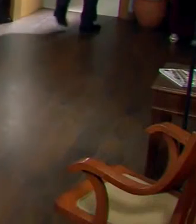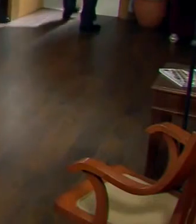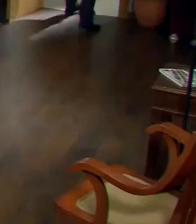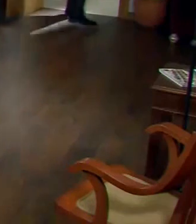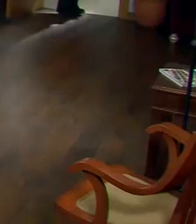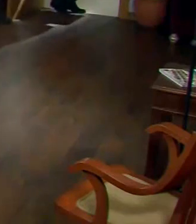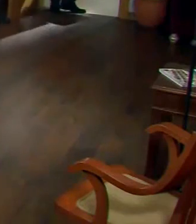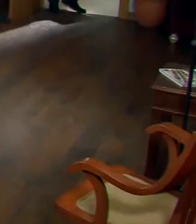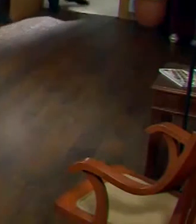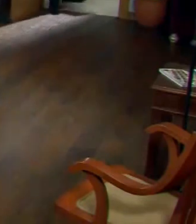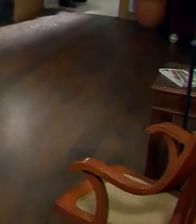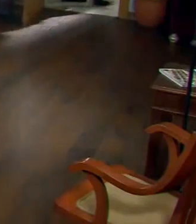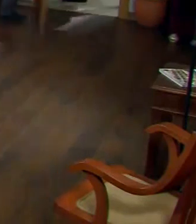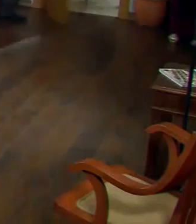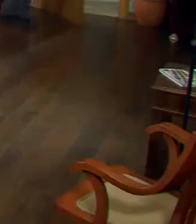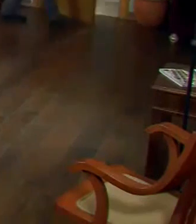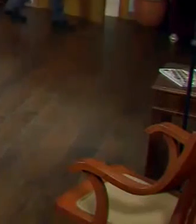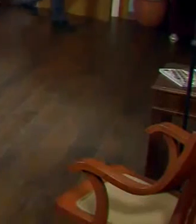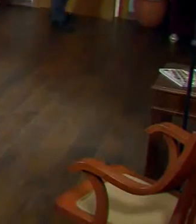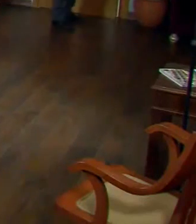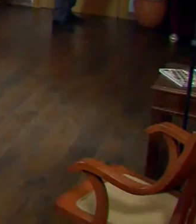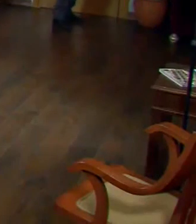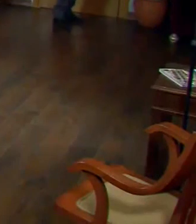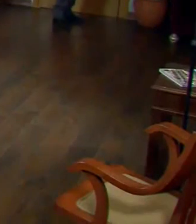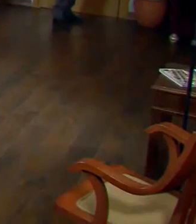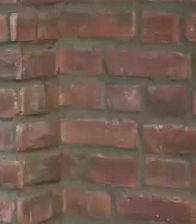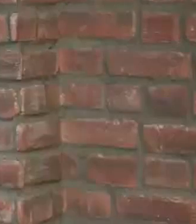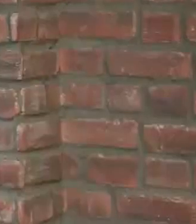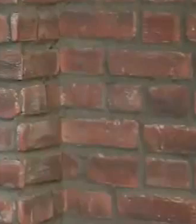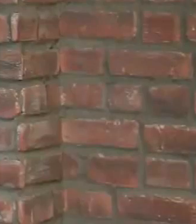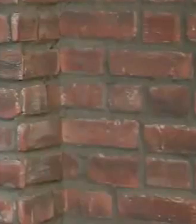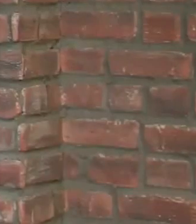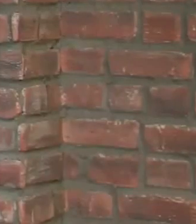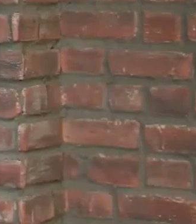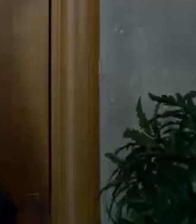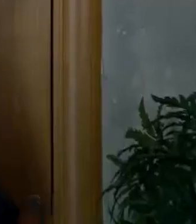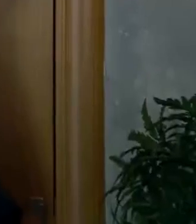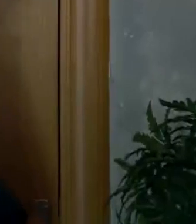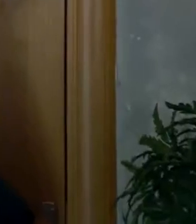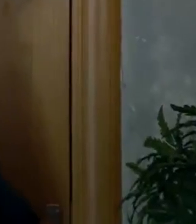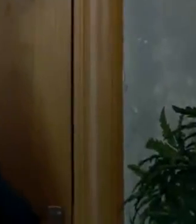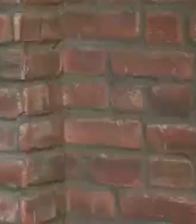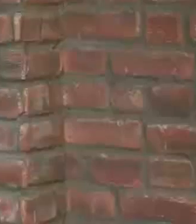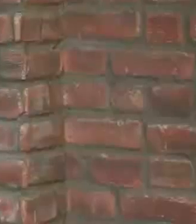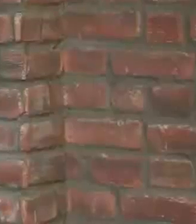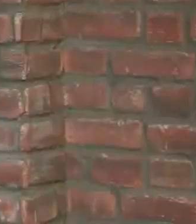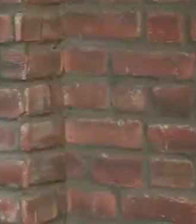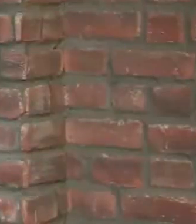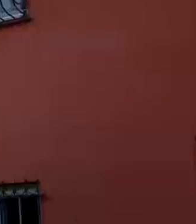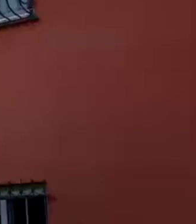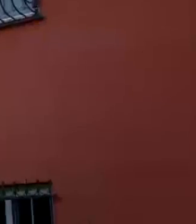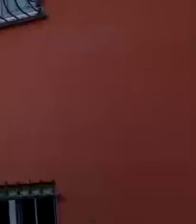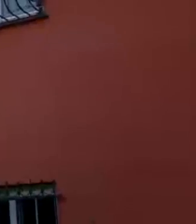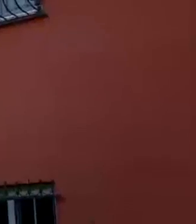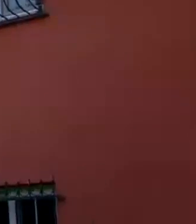Nurhan içi para dolu çantayı alıp çıktı. Adamlar Nurhan'ı saf bulmuş olsalar gerek, aralarında imalı bakıştılar. Mahmut'un